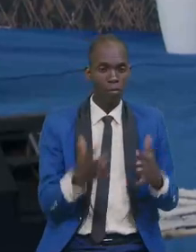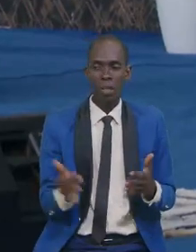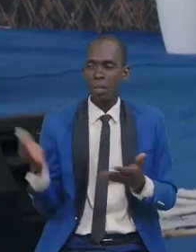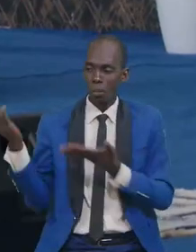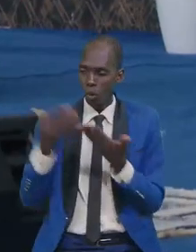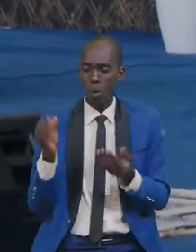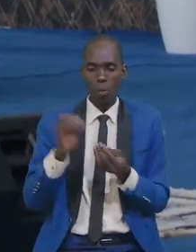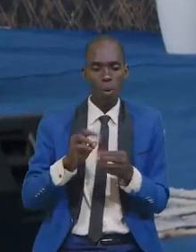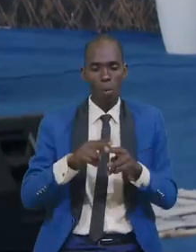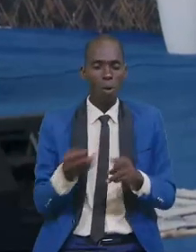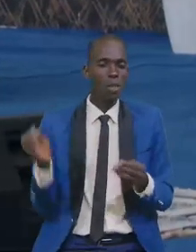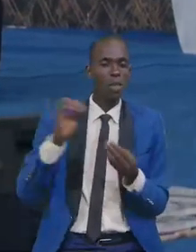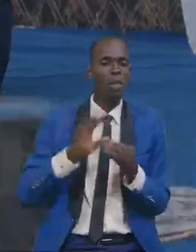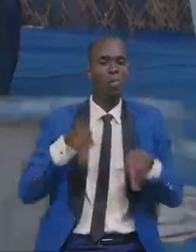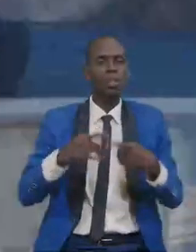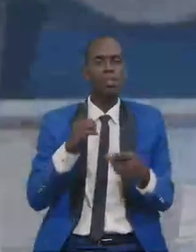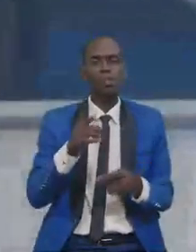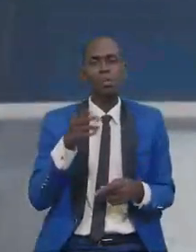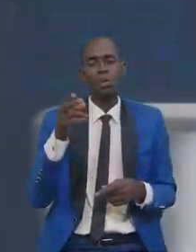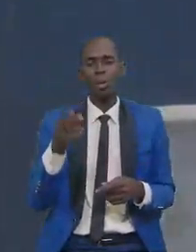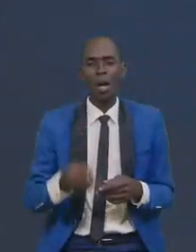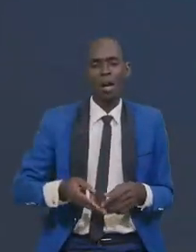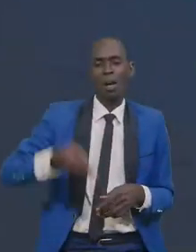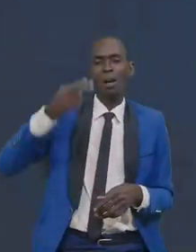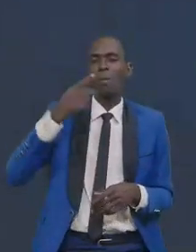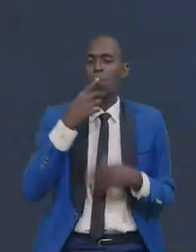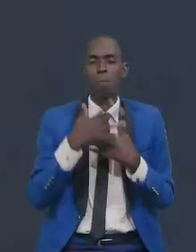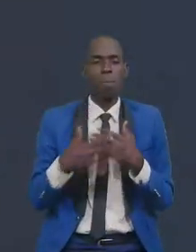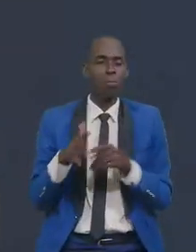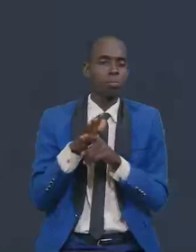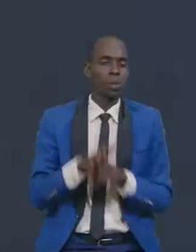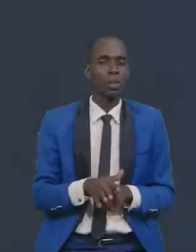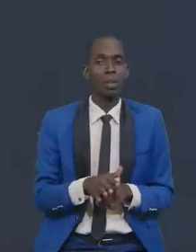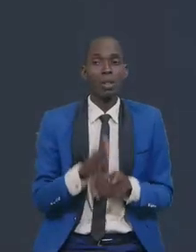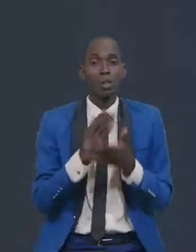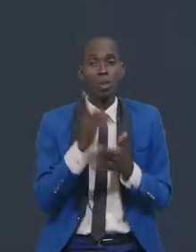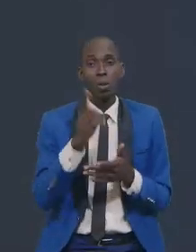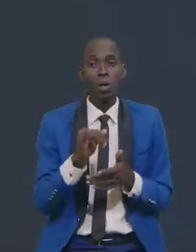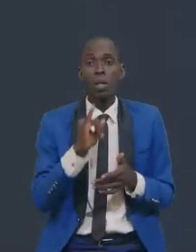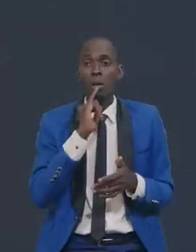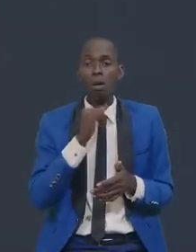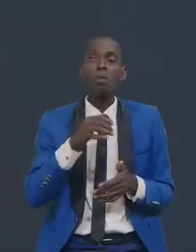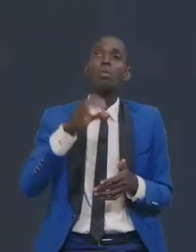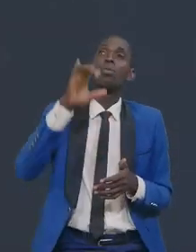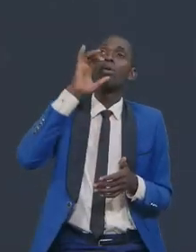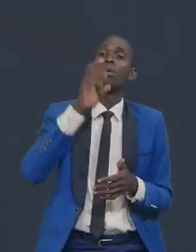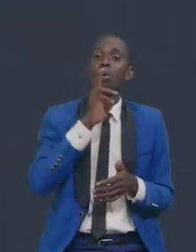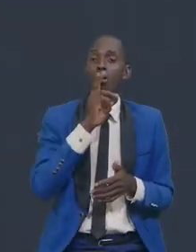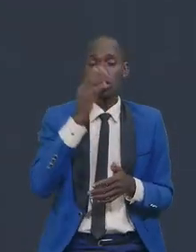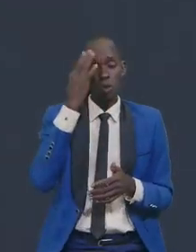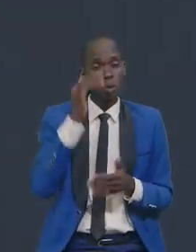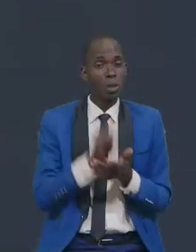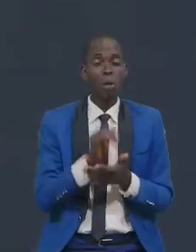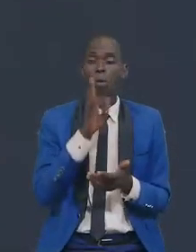plus. Et ça te cause une tension artérielle. Quelqu'un a bu l'eau. Et l'eau est